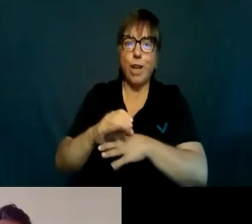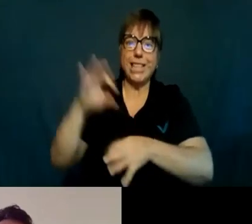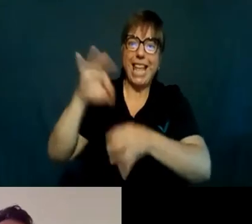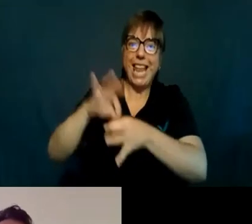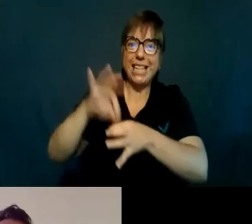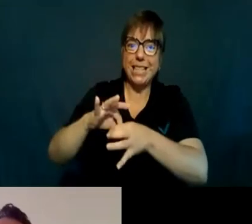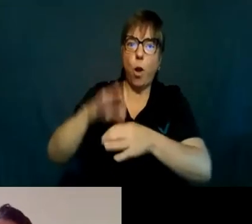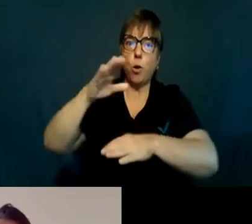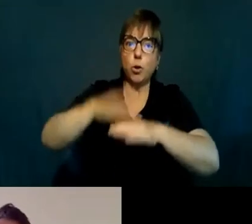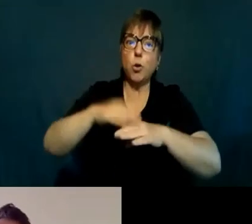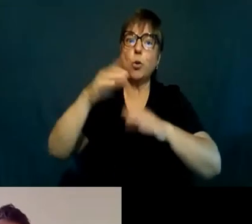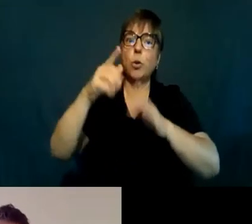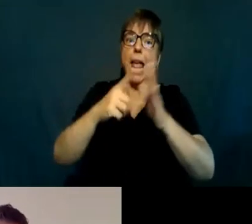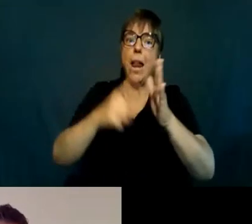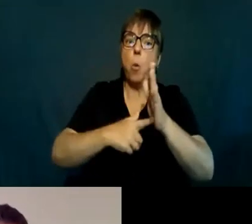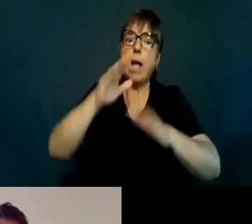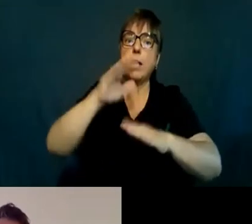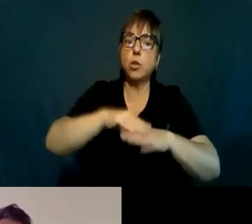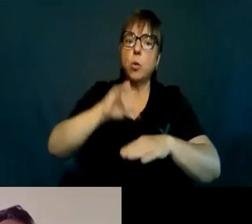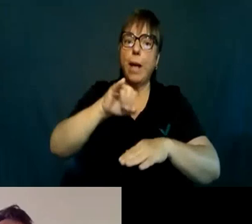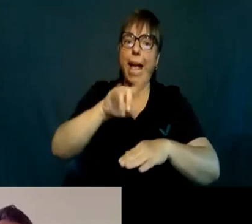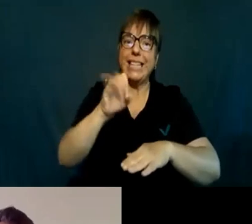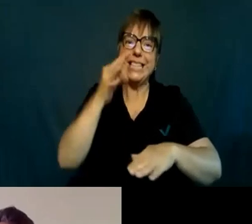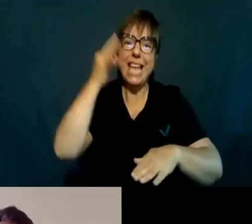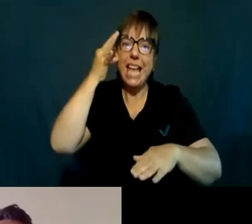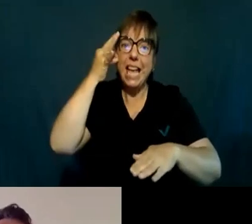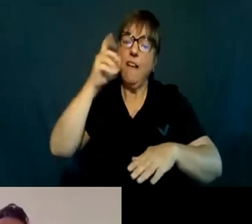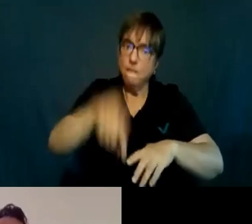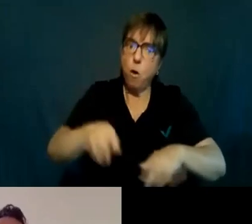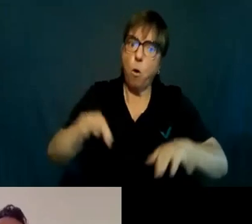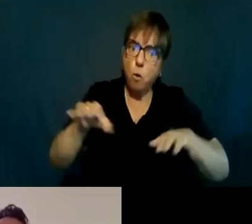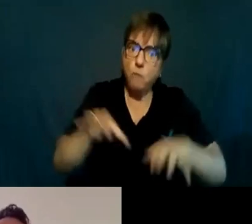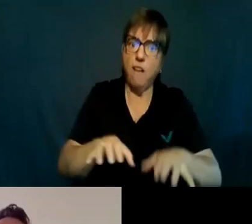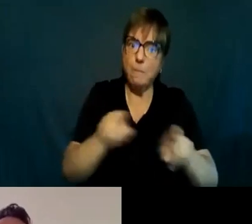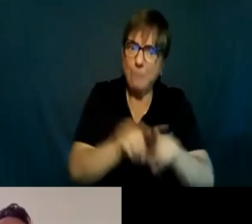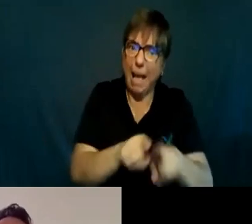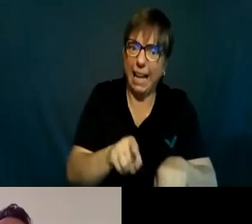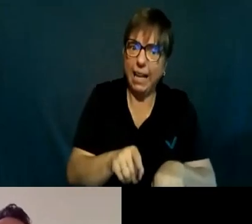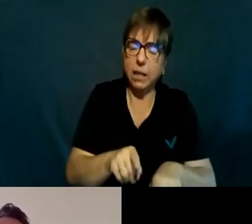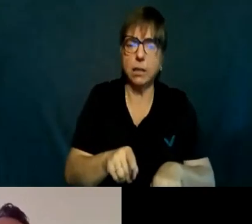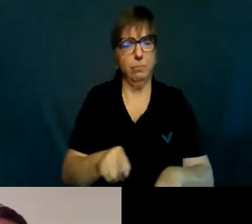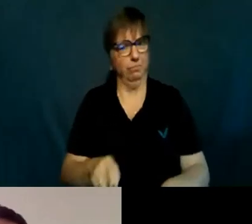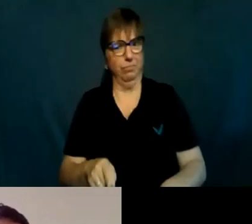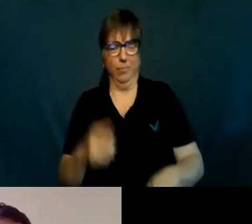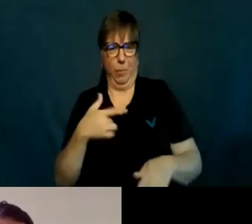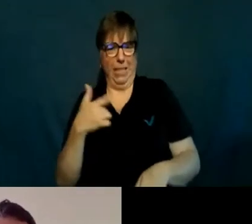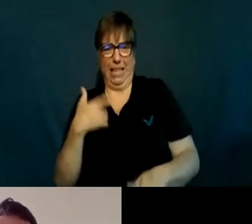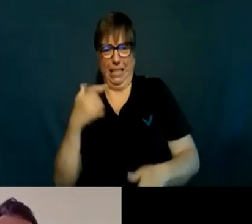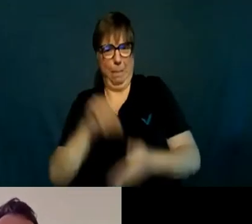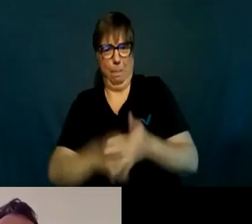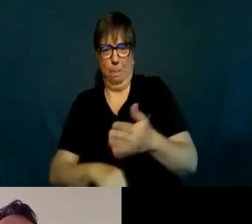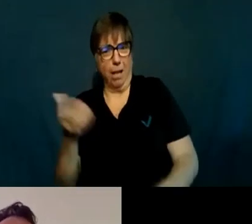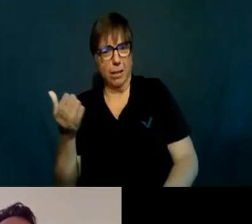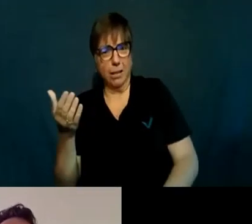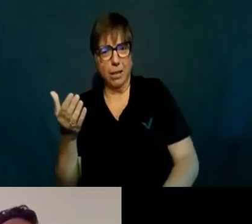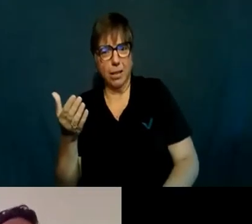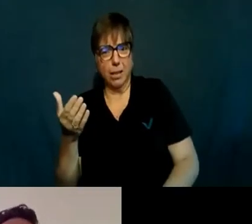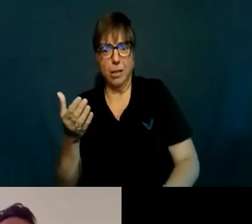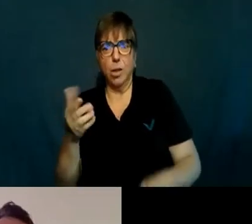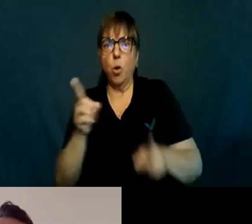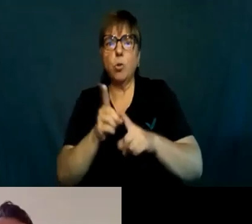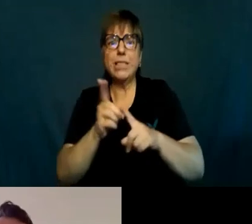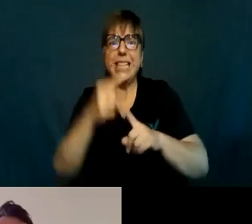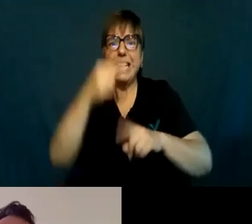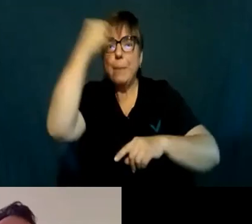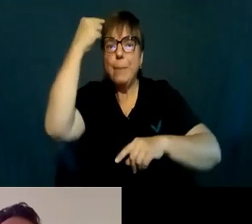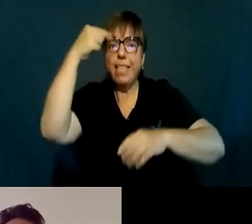la loi sur les Indiens à se tenir malgré tout. Alors, on voit qu'il y a un manque de sensibilité à ce niveau-là. Des sites miniers qui ont